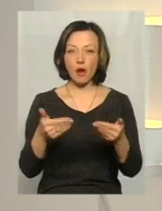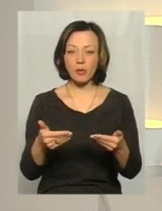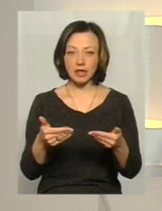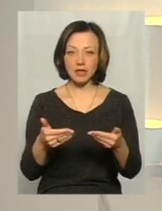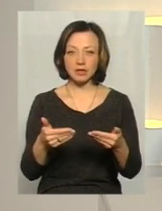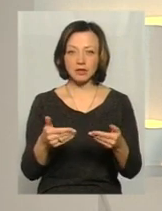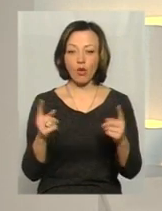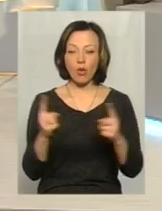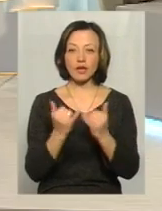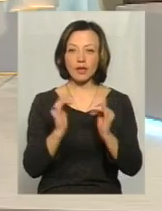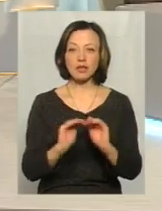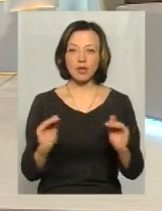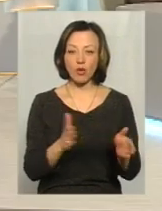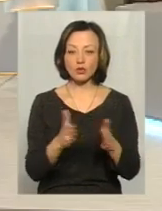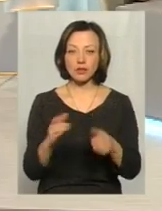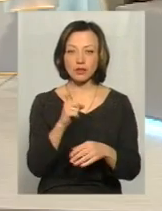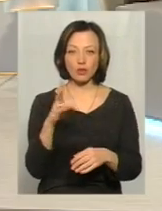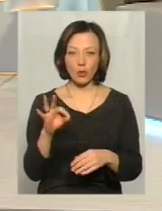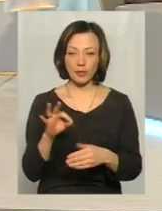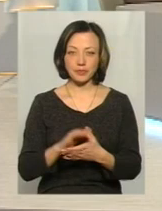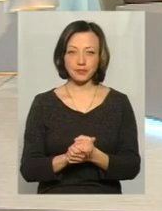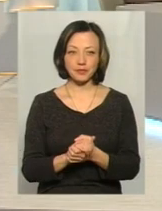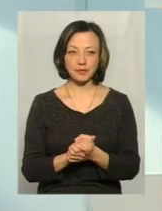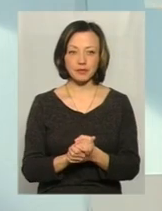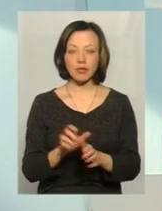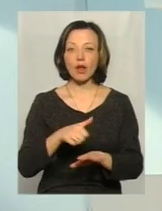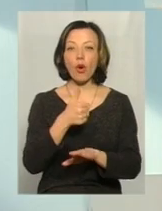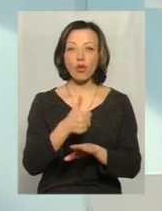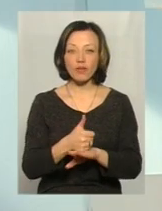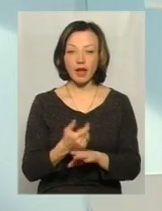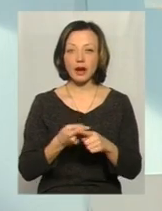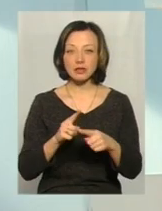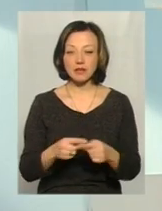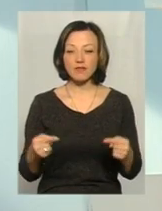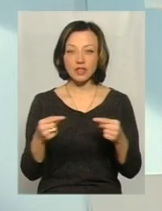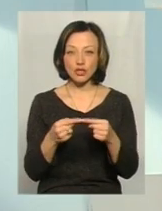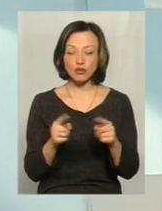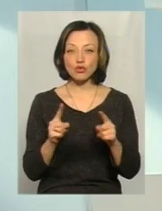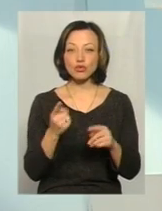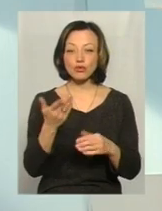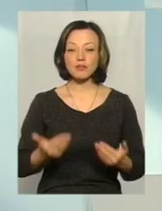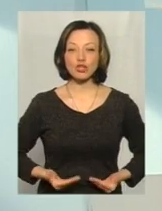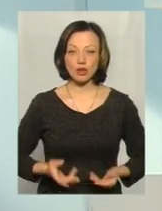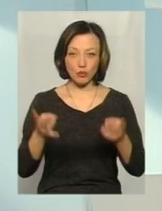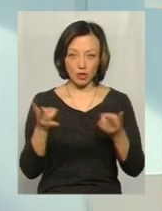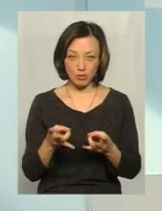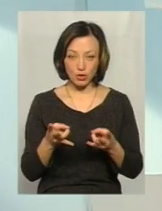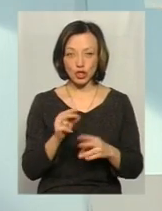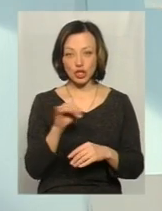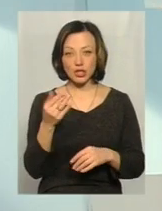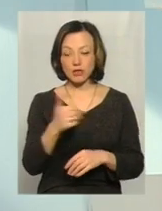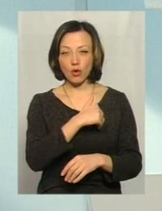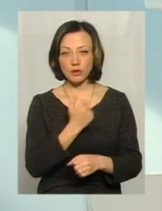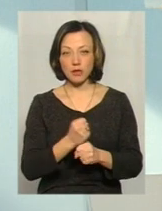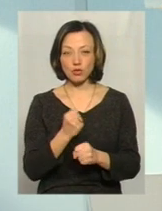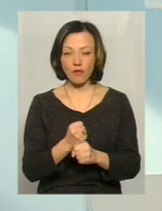рекомендації короткі для дітей, які готуються до ЗНО? Буквально кількома словами. Саме головне – це визначитись, що тобі в житті потрібно. Чи ти